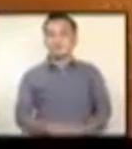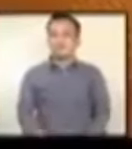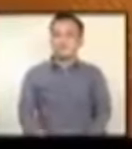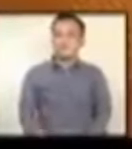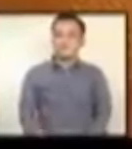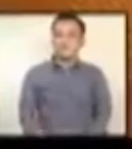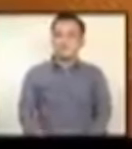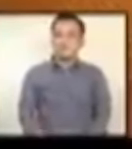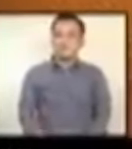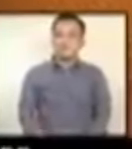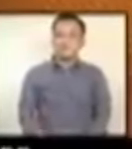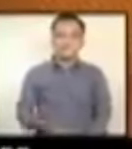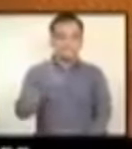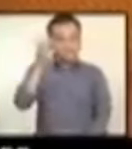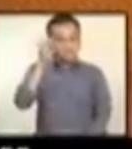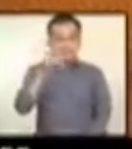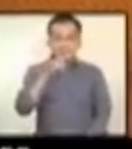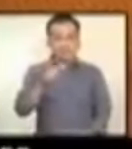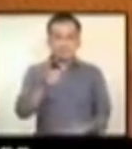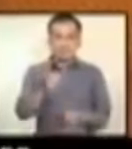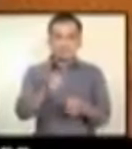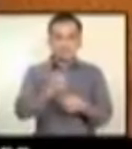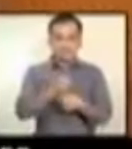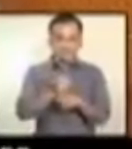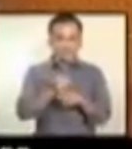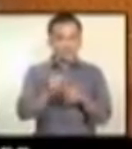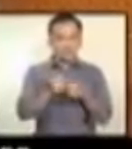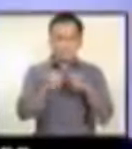Sabi ko, Dante, hindi mo ko ginawa ng speech.